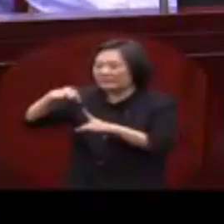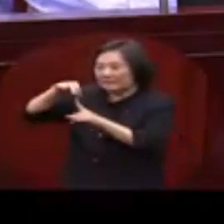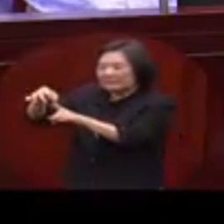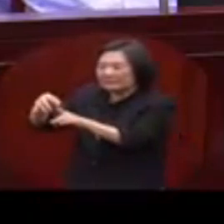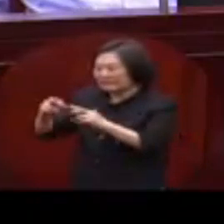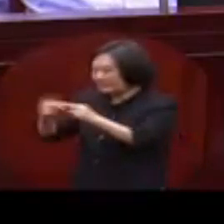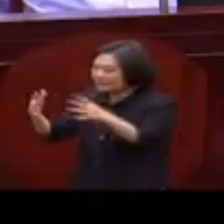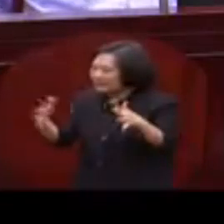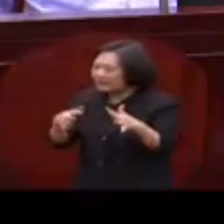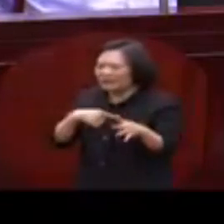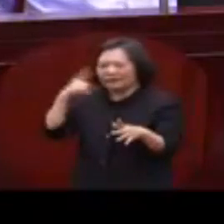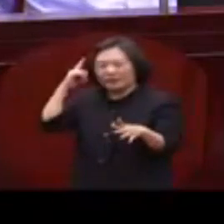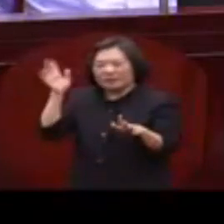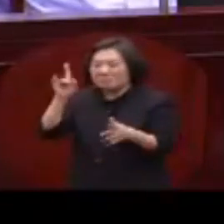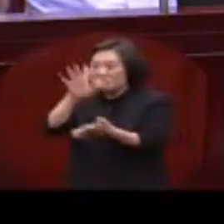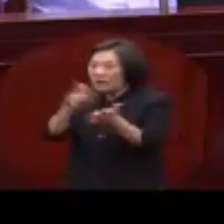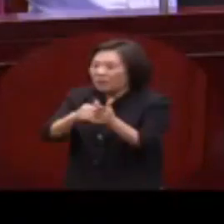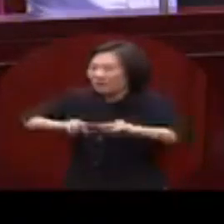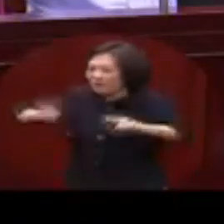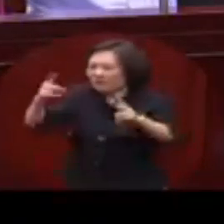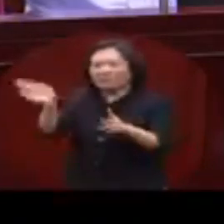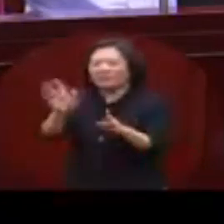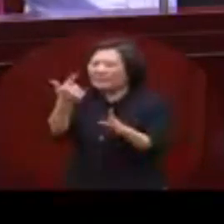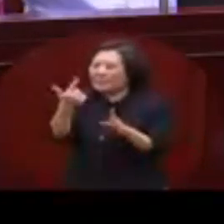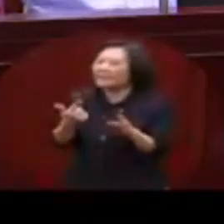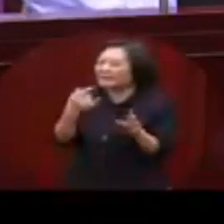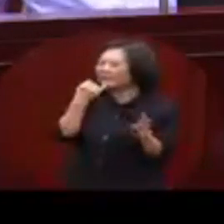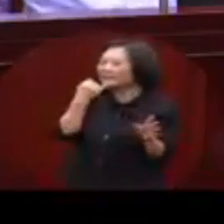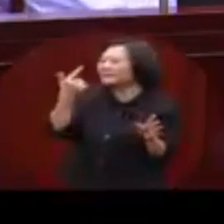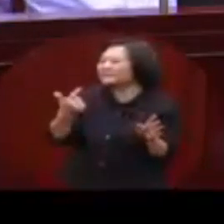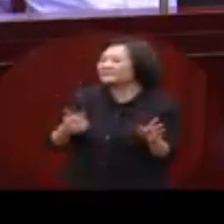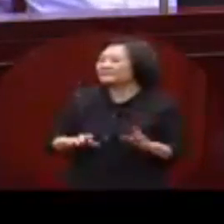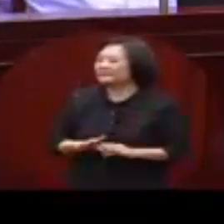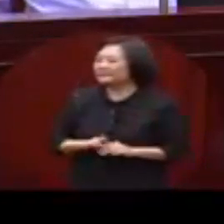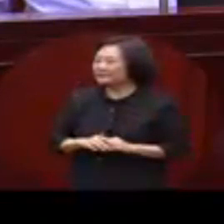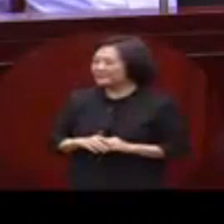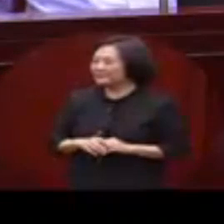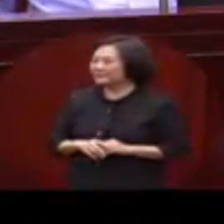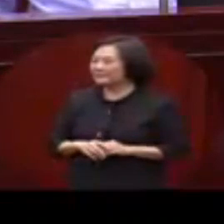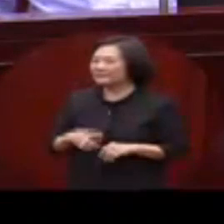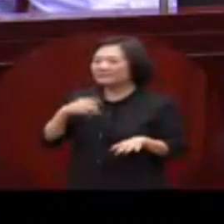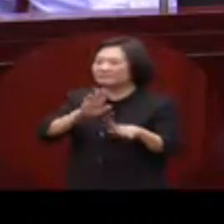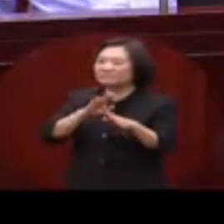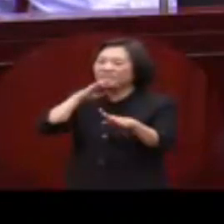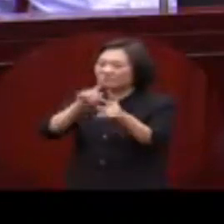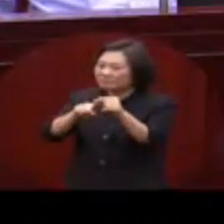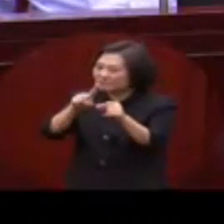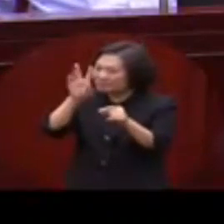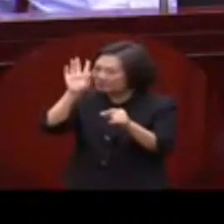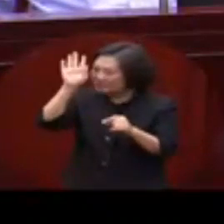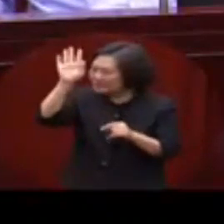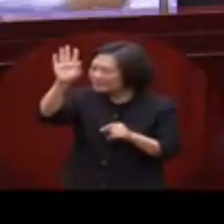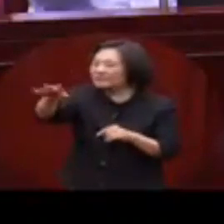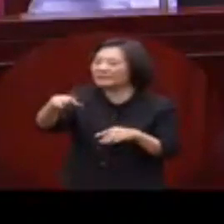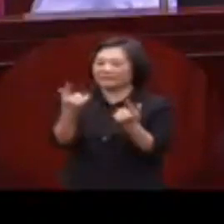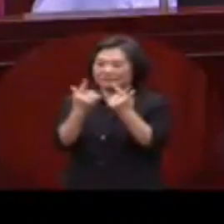主张哦，一下子大调整，我们就慢慢这样换过去。所以大概未来几年之内哦，整个台北市